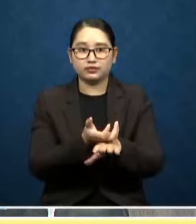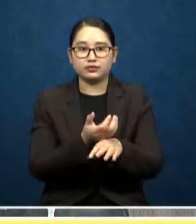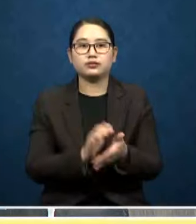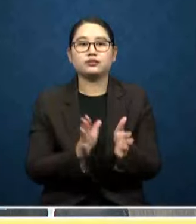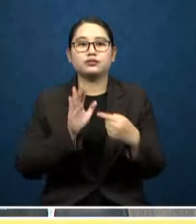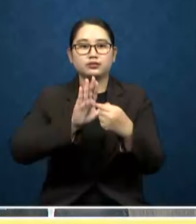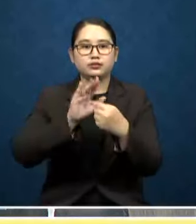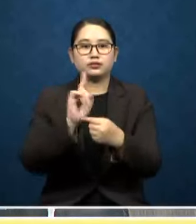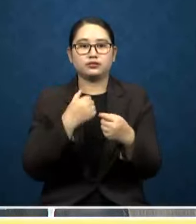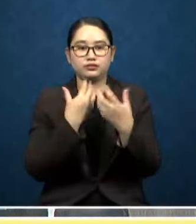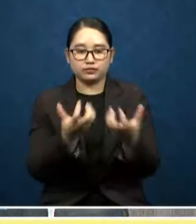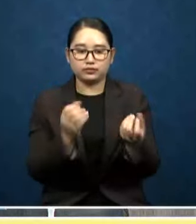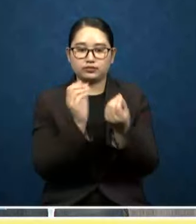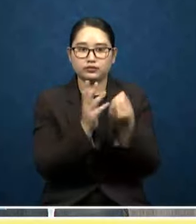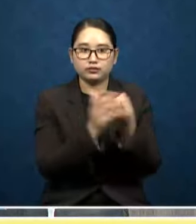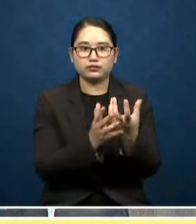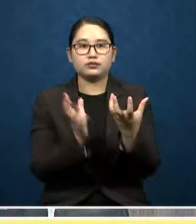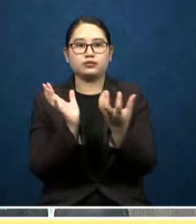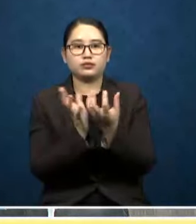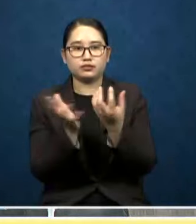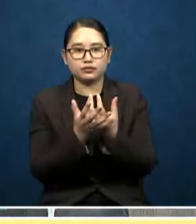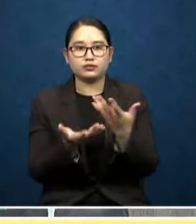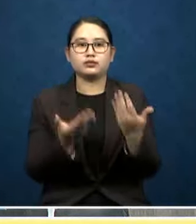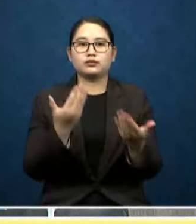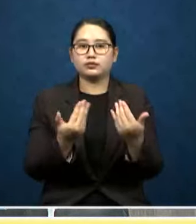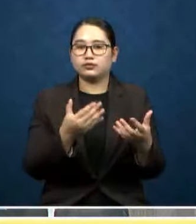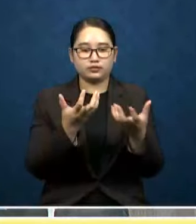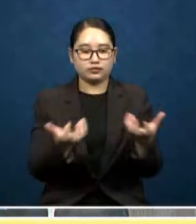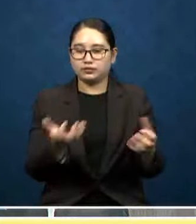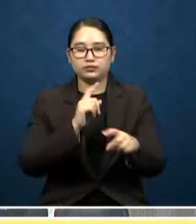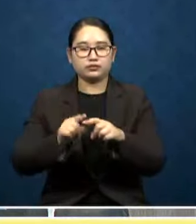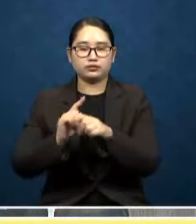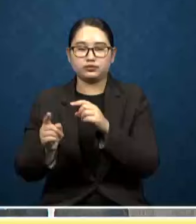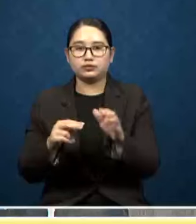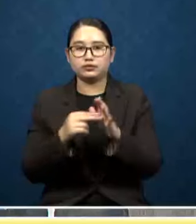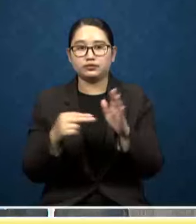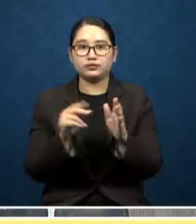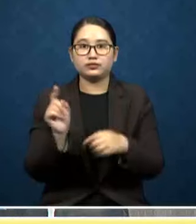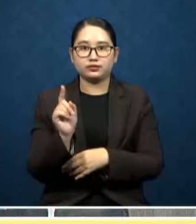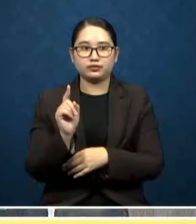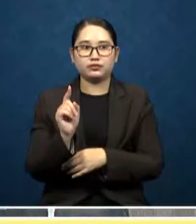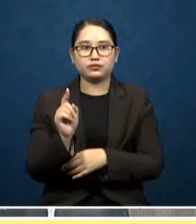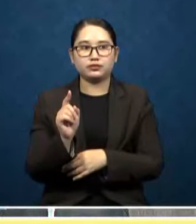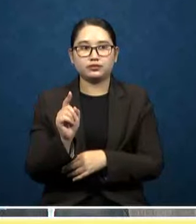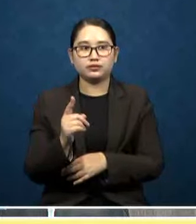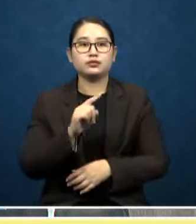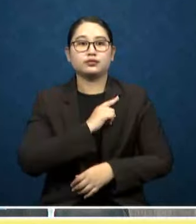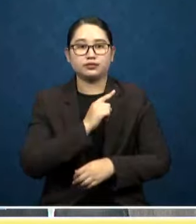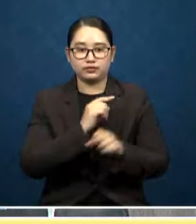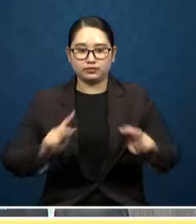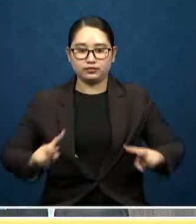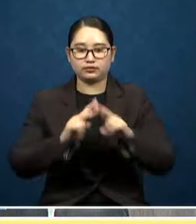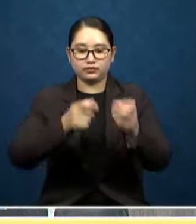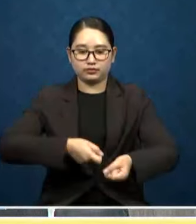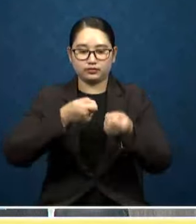ไม่ว่าจะเป็นวัตถุดิบไม่ว่าจะเป็น buyproducหรืออะไรก็แล้วแต่เนี่ยที่ความรับผิดชอบของกระทรวง